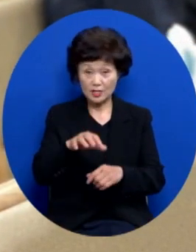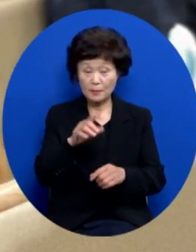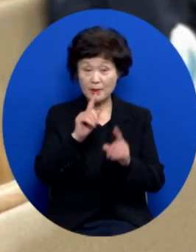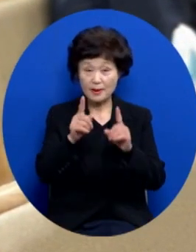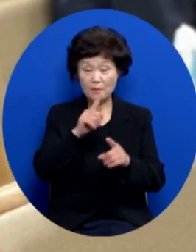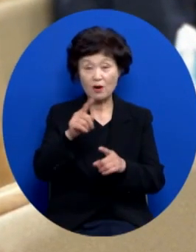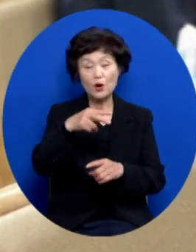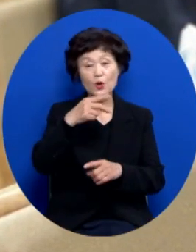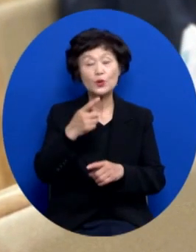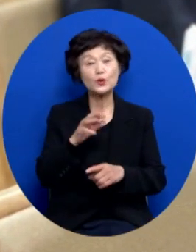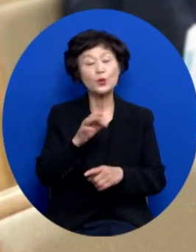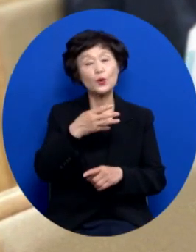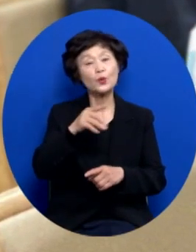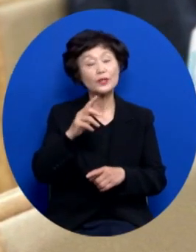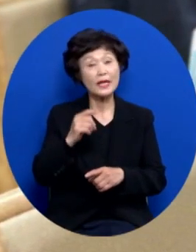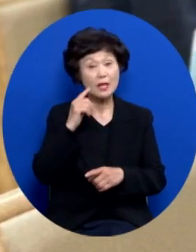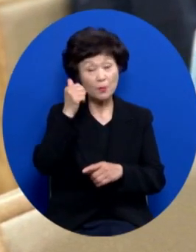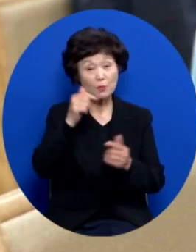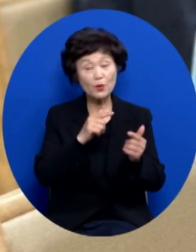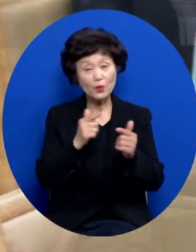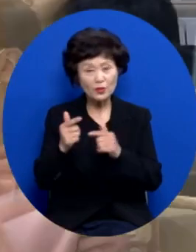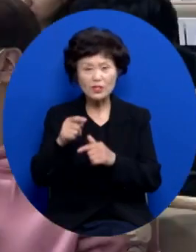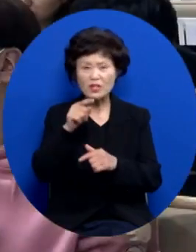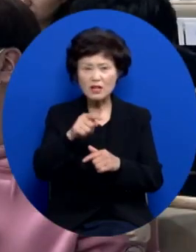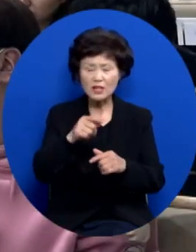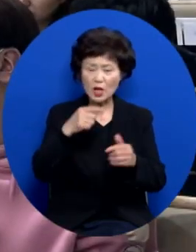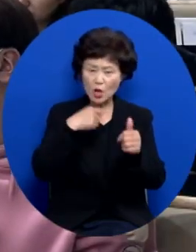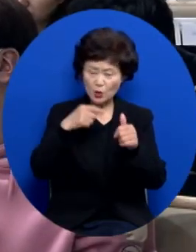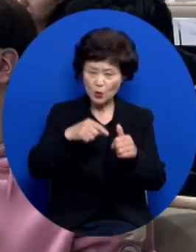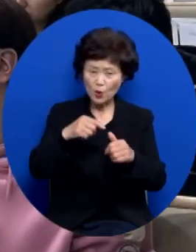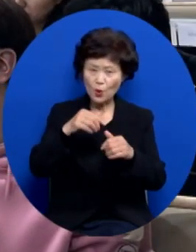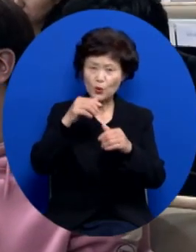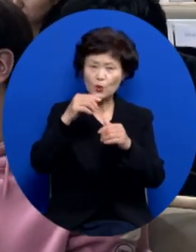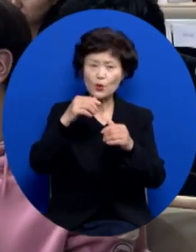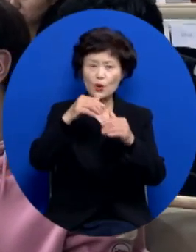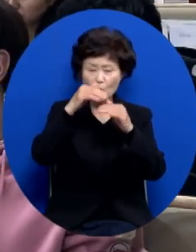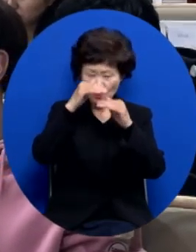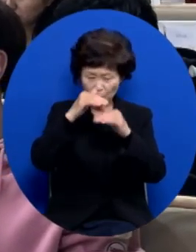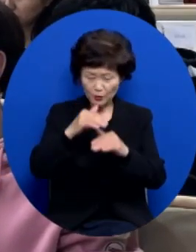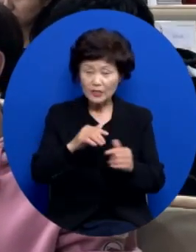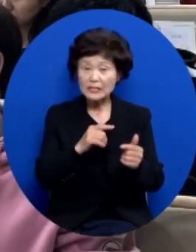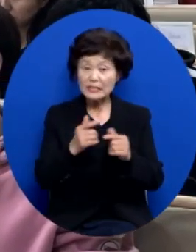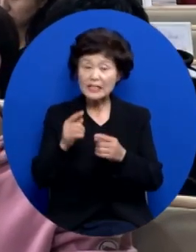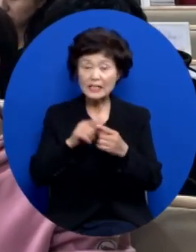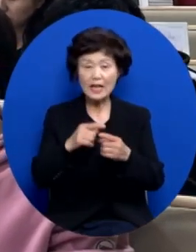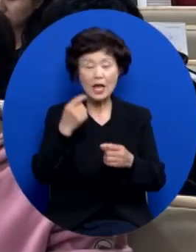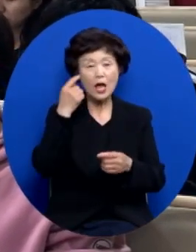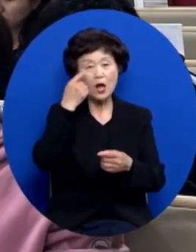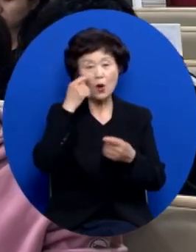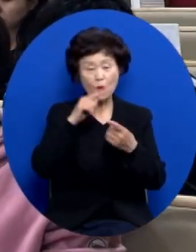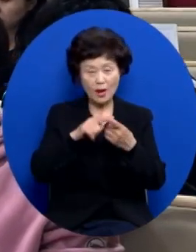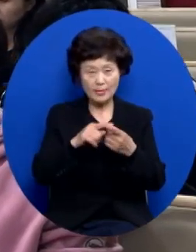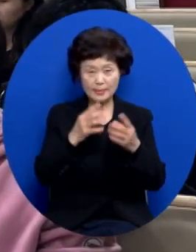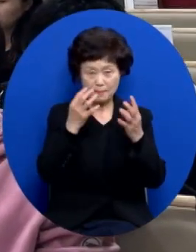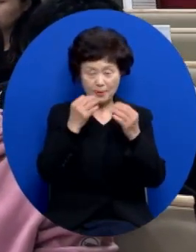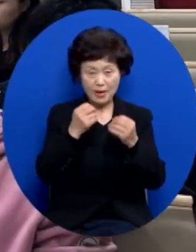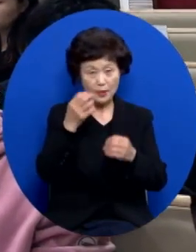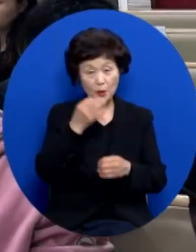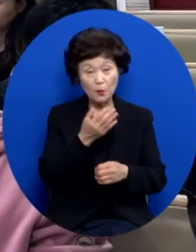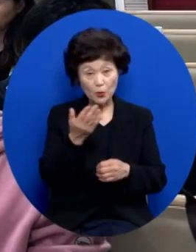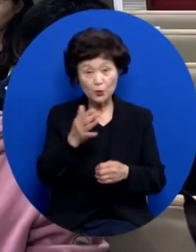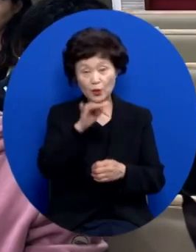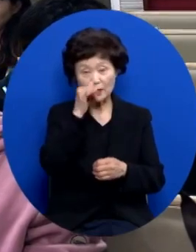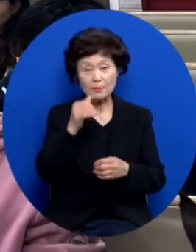학부모들이 기독교 교육과 SOT 커리큘럼에 대해 높은 관심을 보였다며 기독대한학교 설립을 위해 지속적인